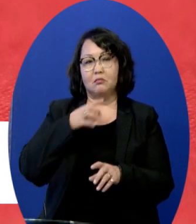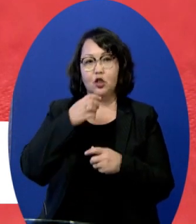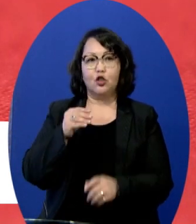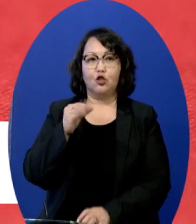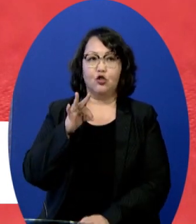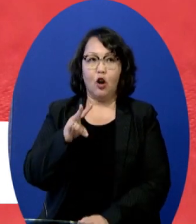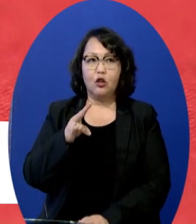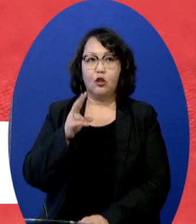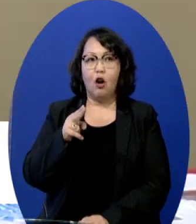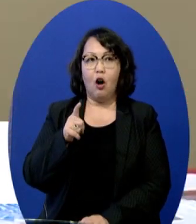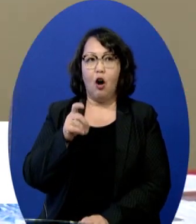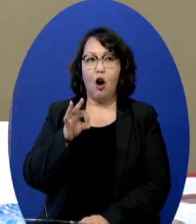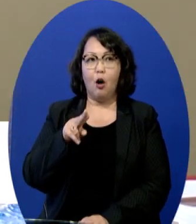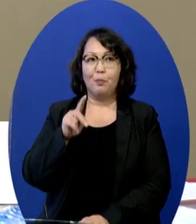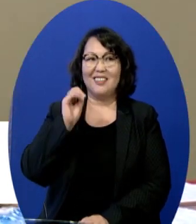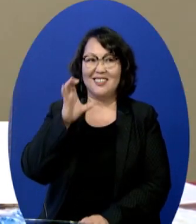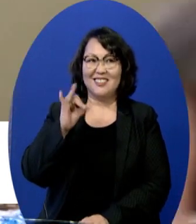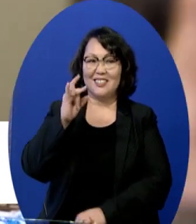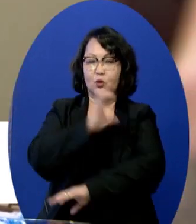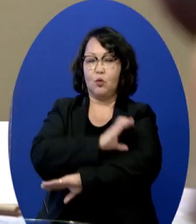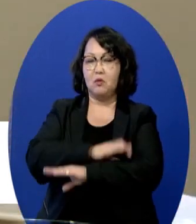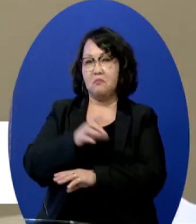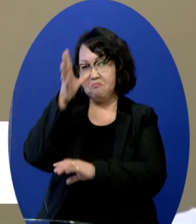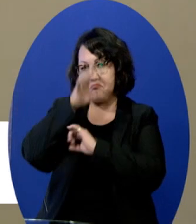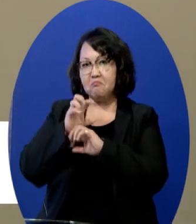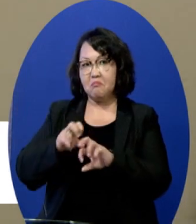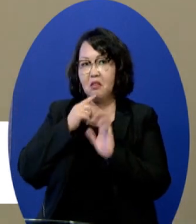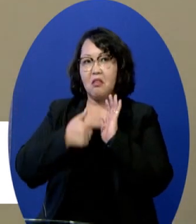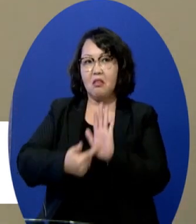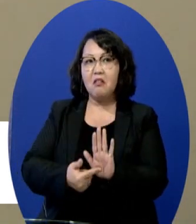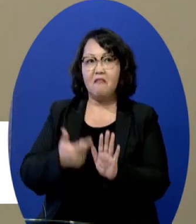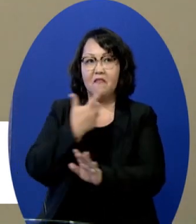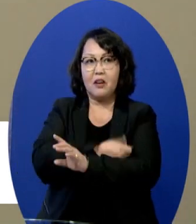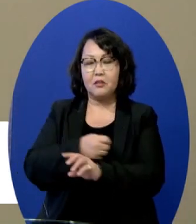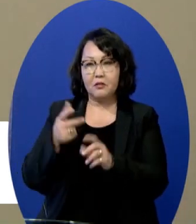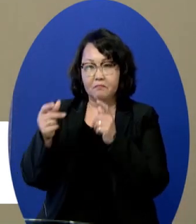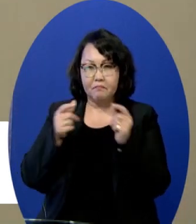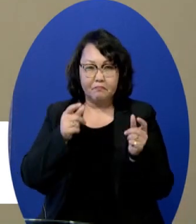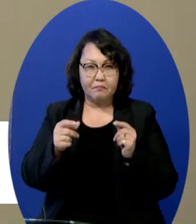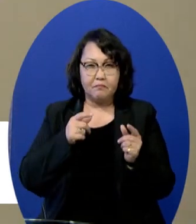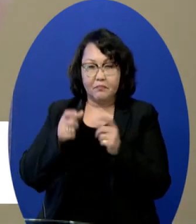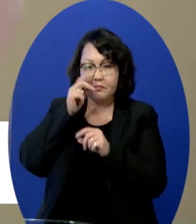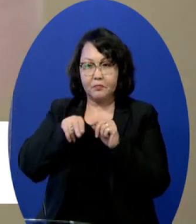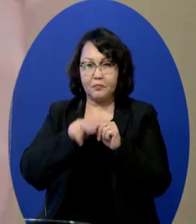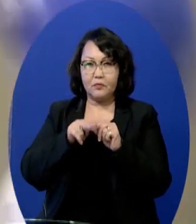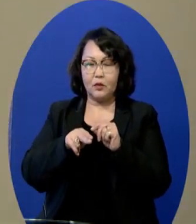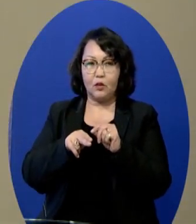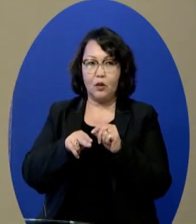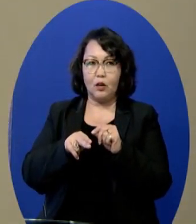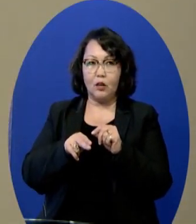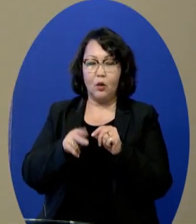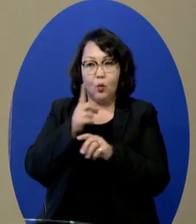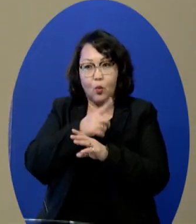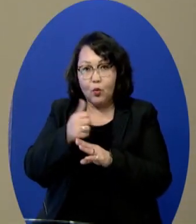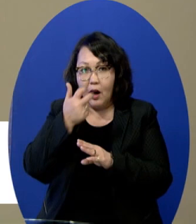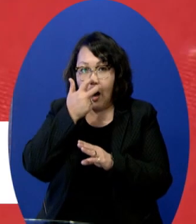сургуулийн эрдэмтэд гаргасны хэвлэлүүд дамжуулж байна. За өнөөдөр COVID-19 вакцины эмнэлзүүн шатны туршилтууд хийгдэж дуусаагүй байгаагийн дээр